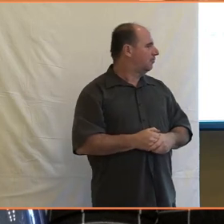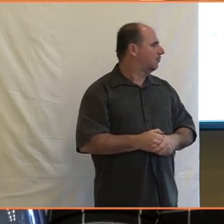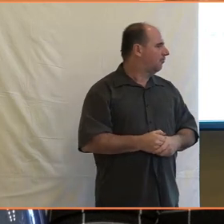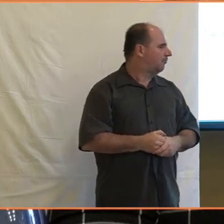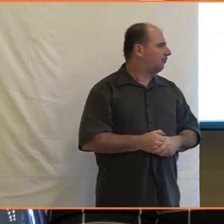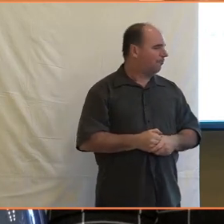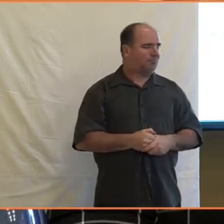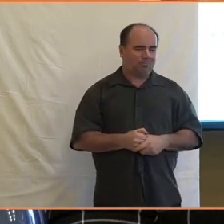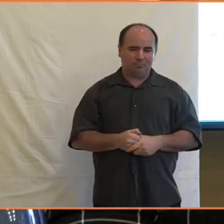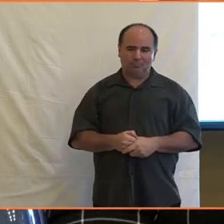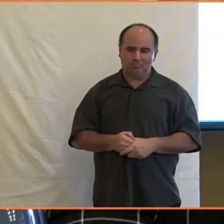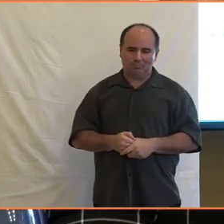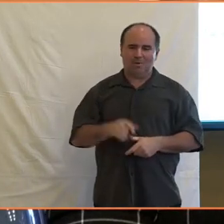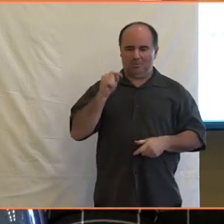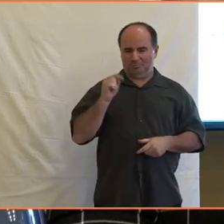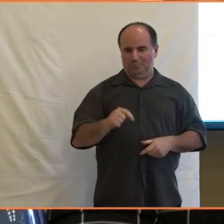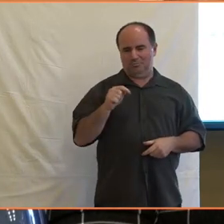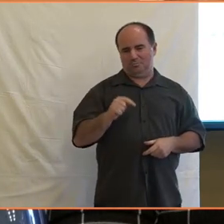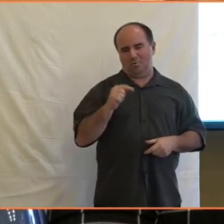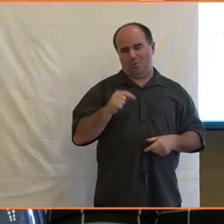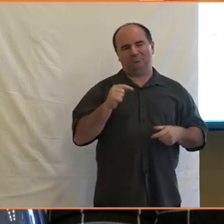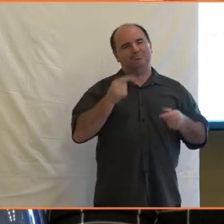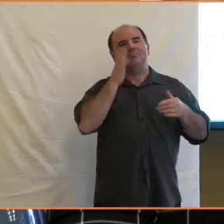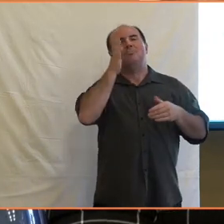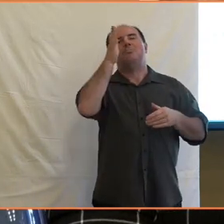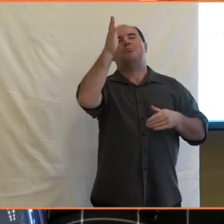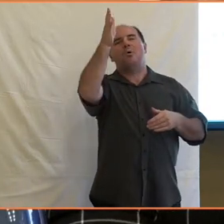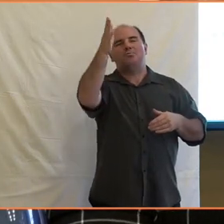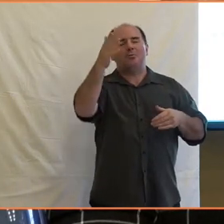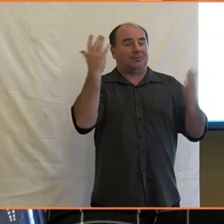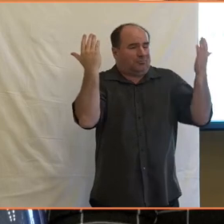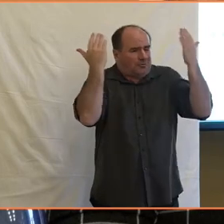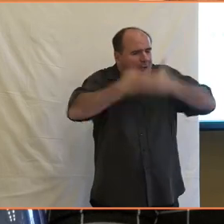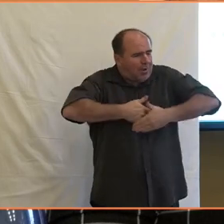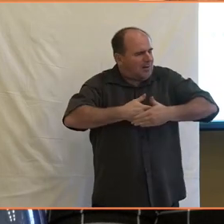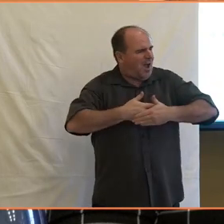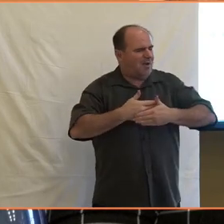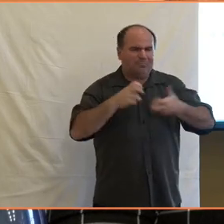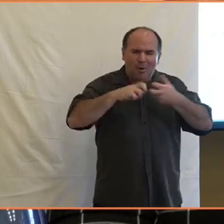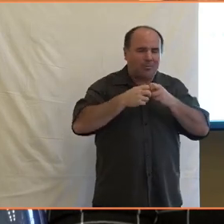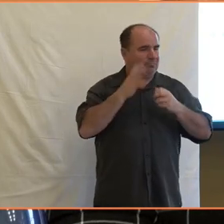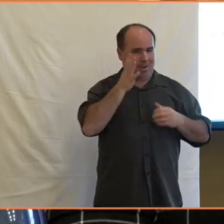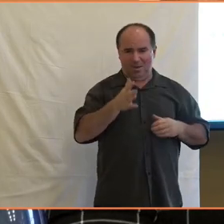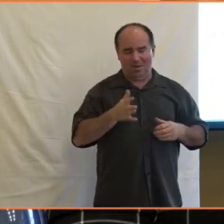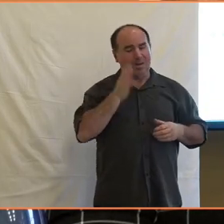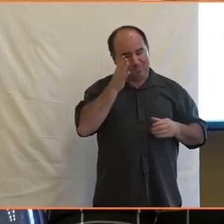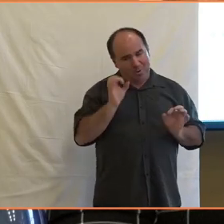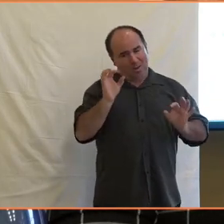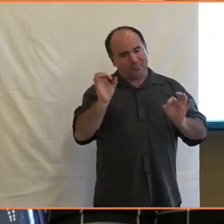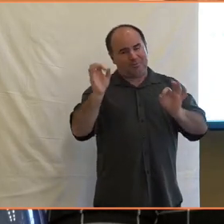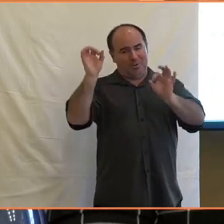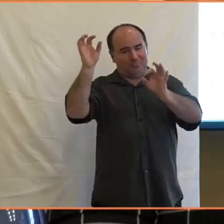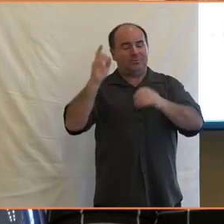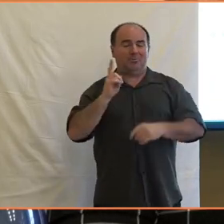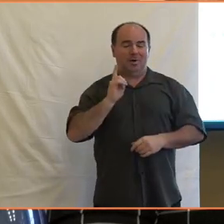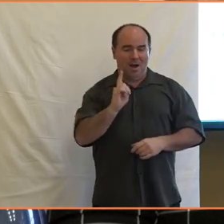vlastně toho výhledu, tak ta budoucnost je v tomhle jako otevřená, není černá, ale obecně může docházet ke zhoršování situace